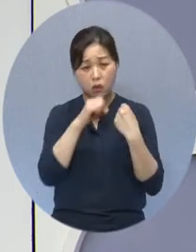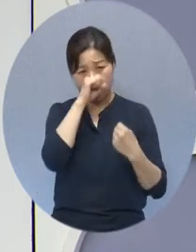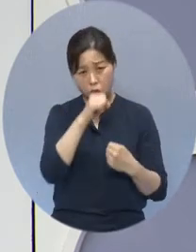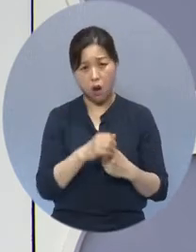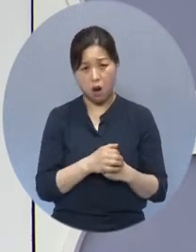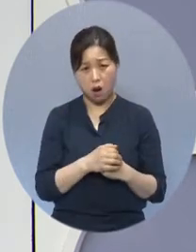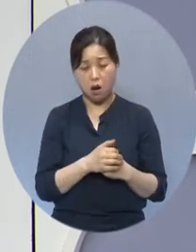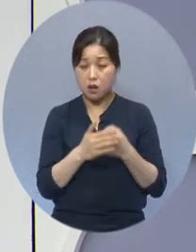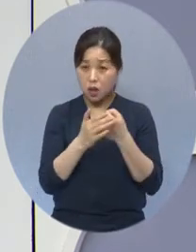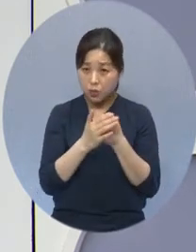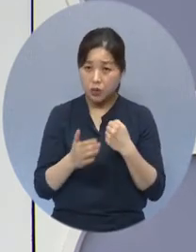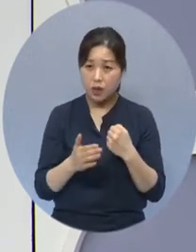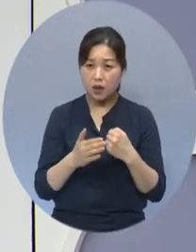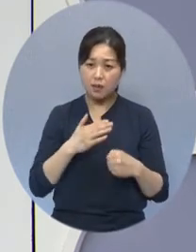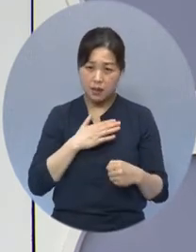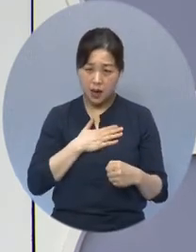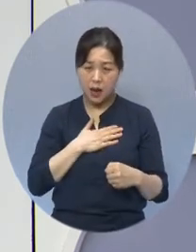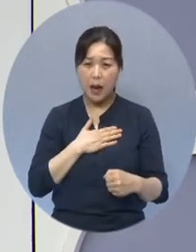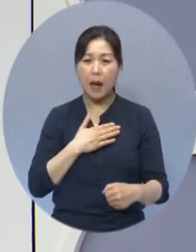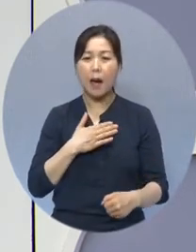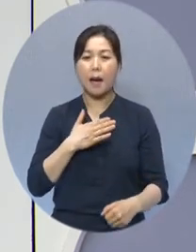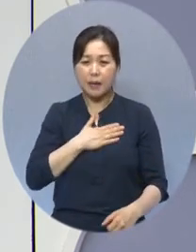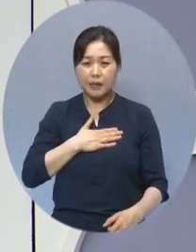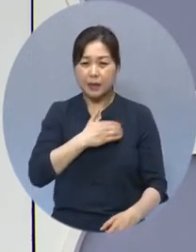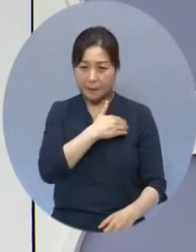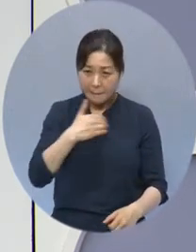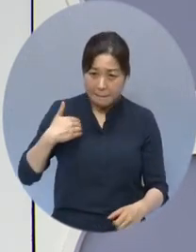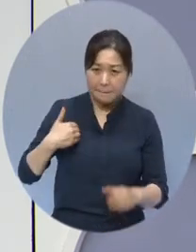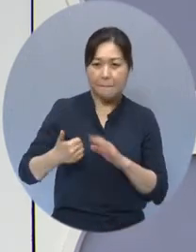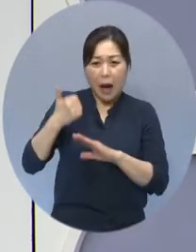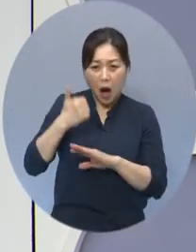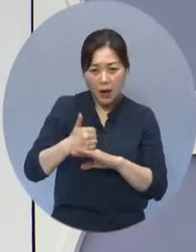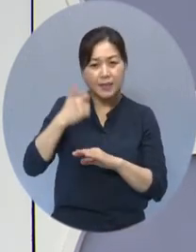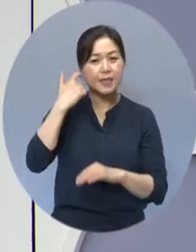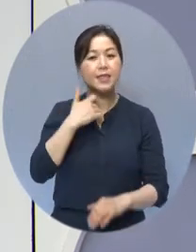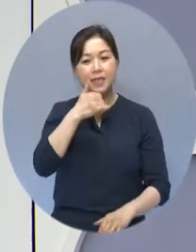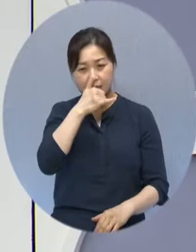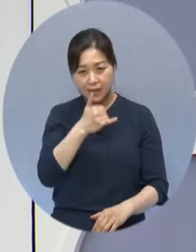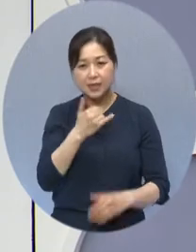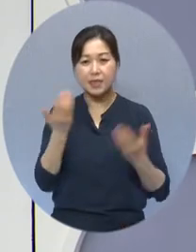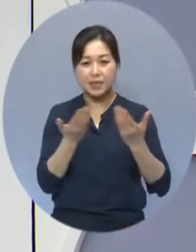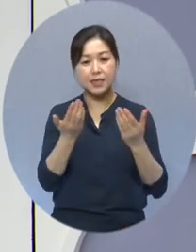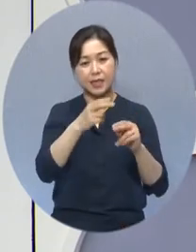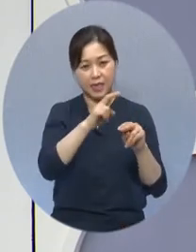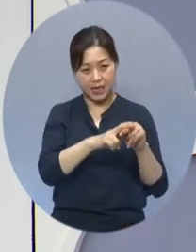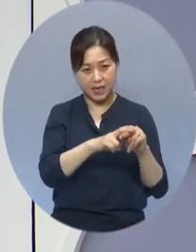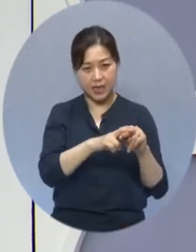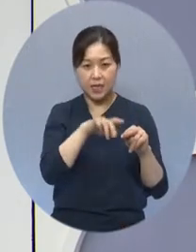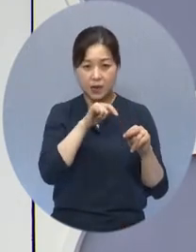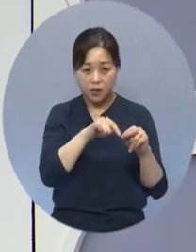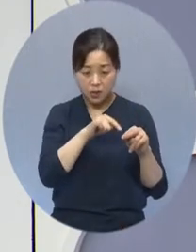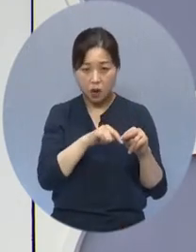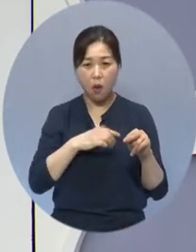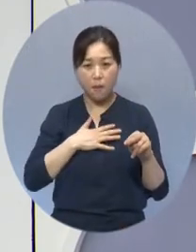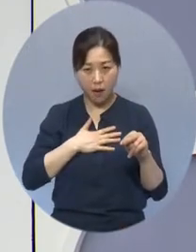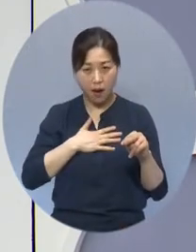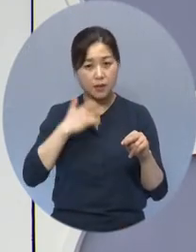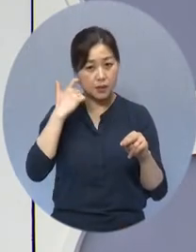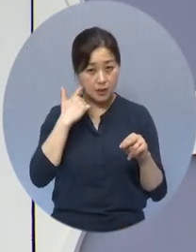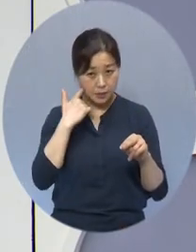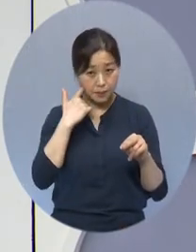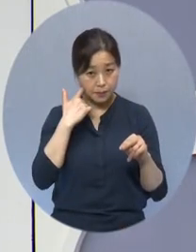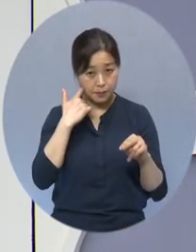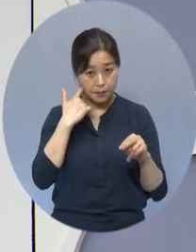성취감을 느낄 수 있는 그런 일자리 그러면서 하면서 그것이 잘 되면 거기서 만족감도 없고 또